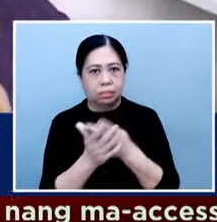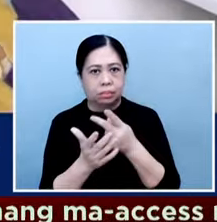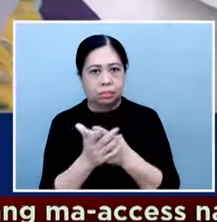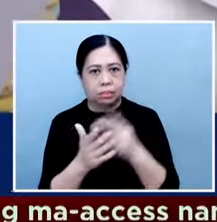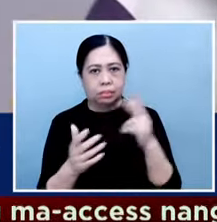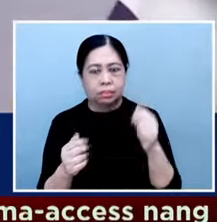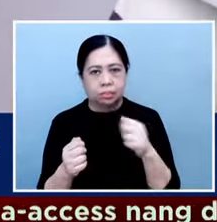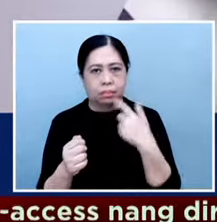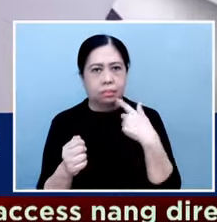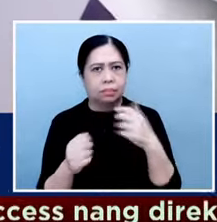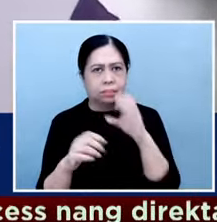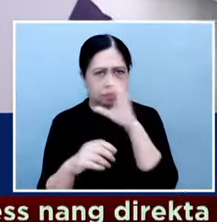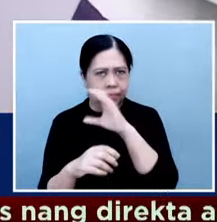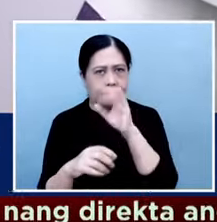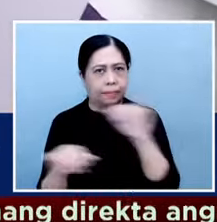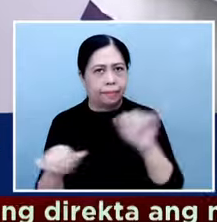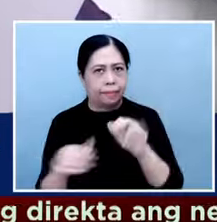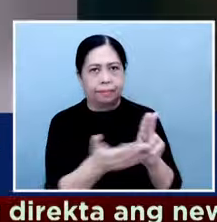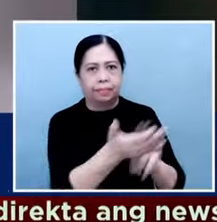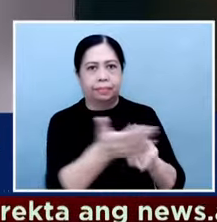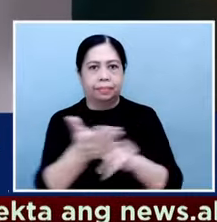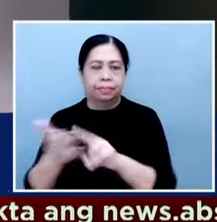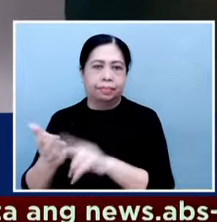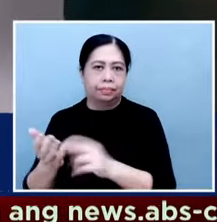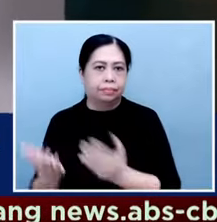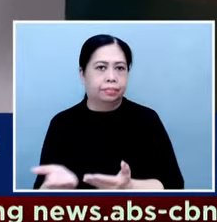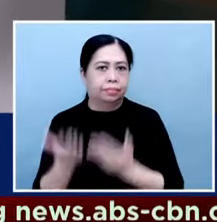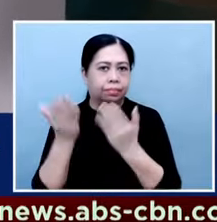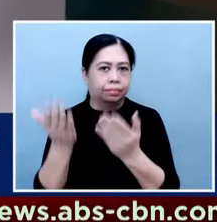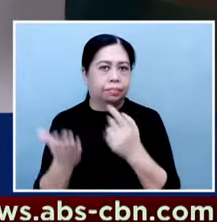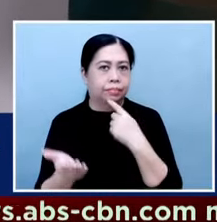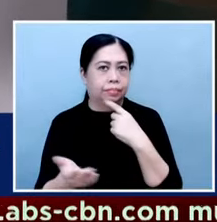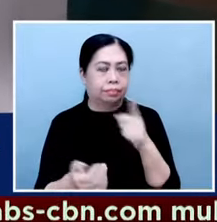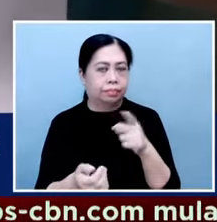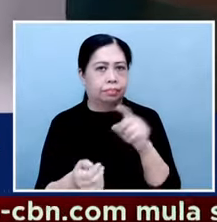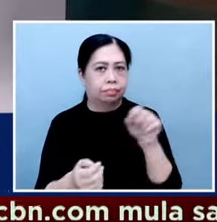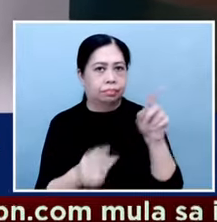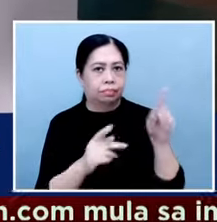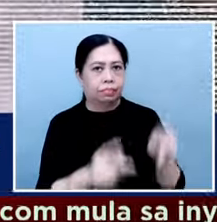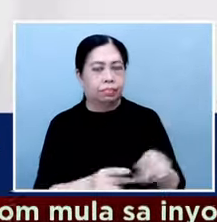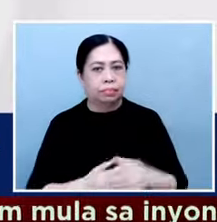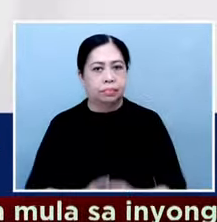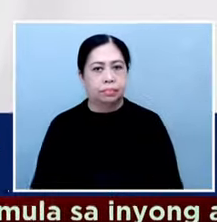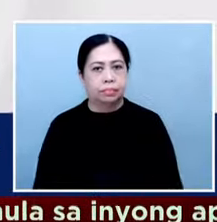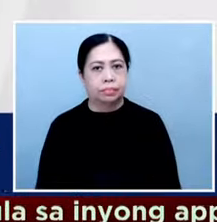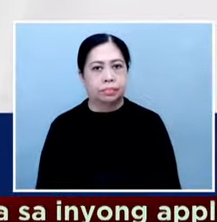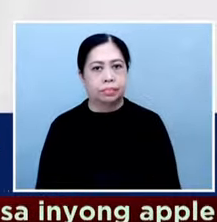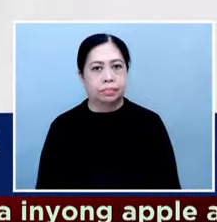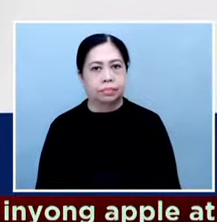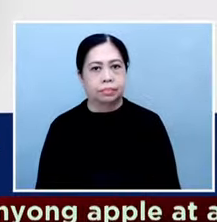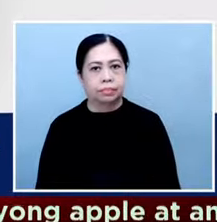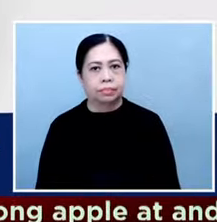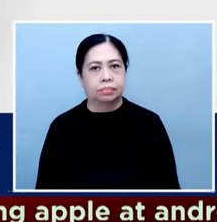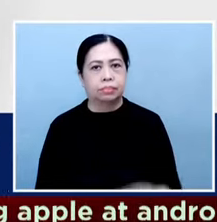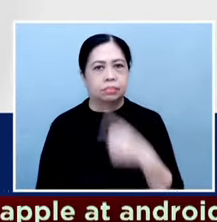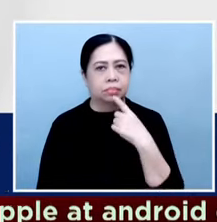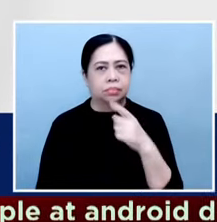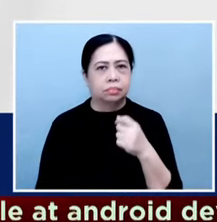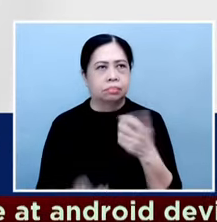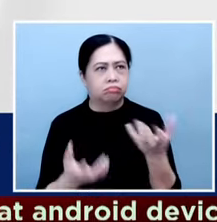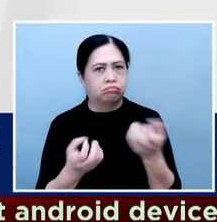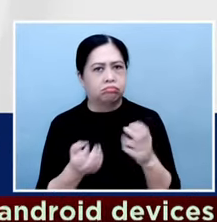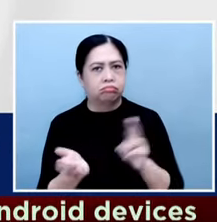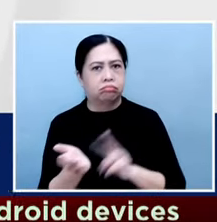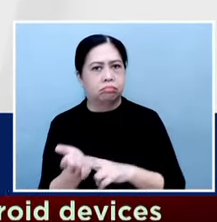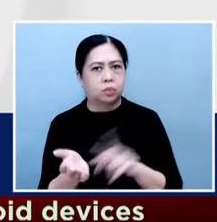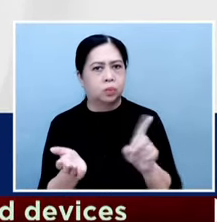may nagpapapirma na rin ng charter change petition ayon sa isang residente. Ang sabi lang po kasi may pinapapirmahan, wala